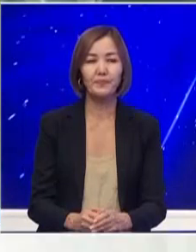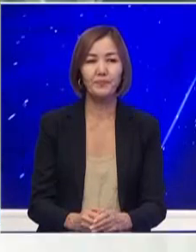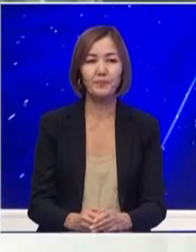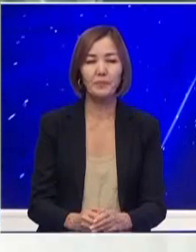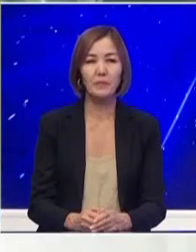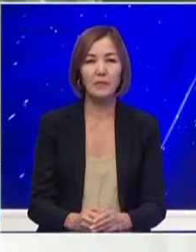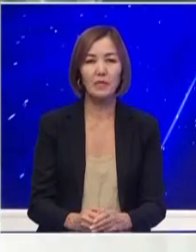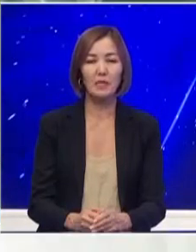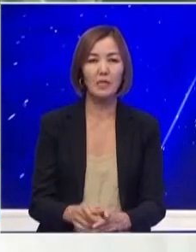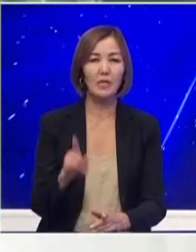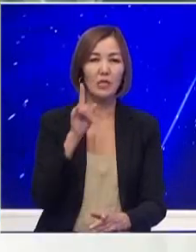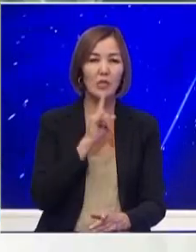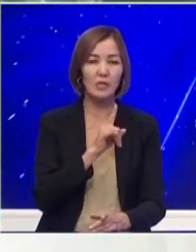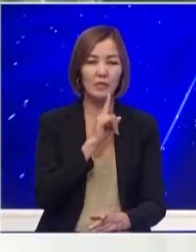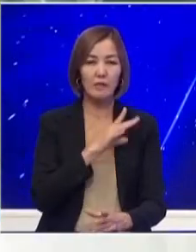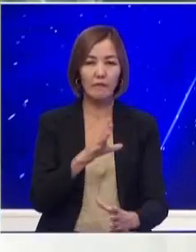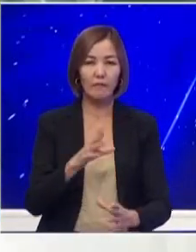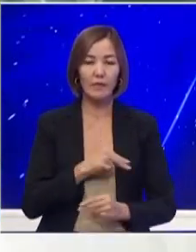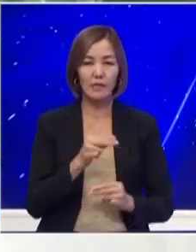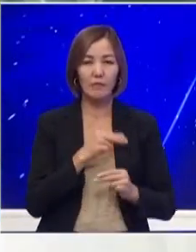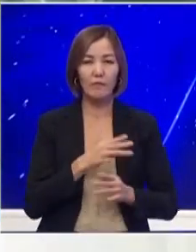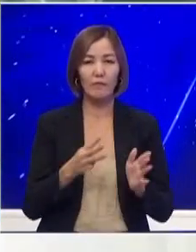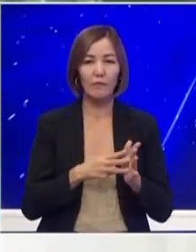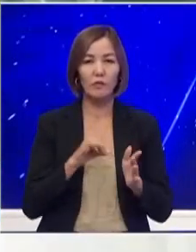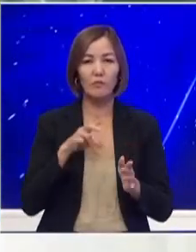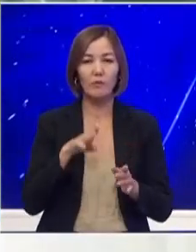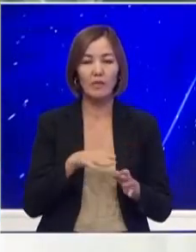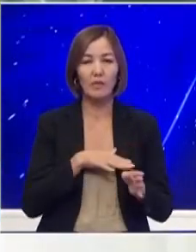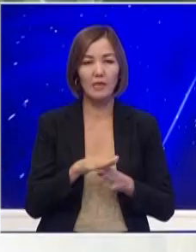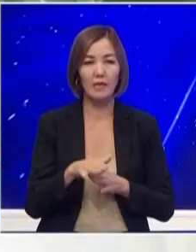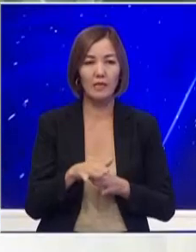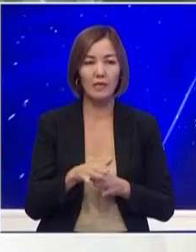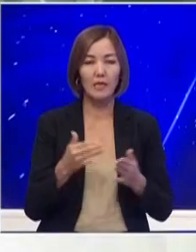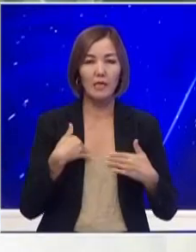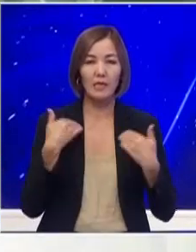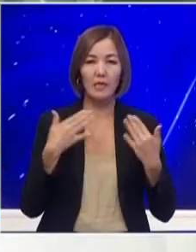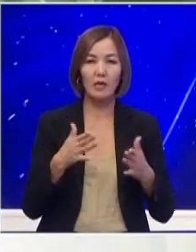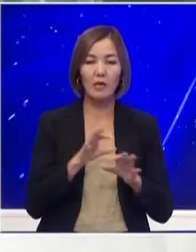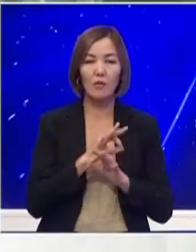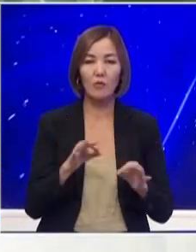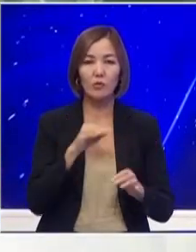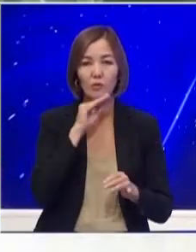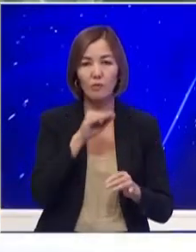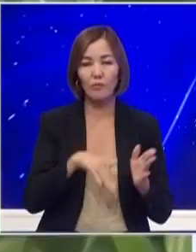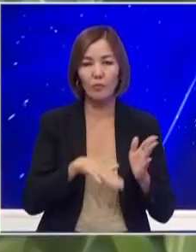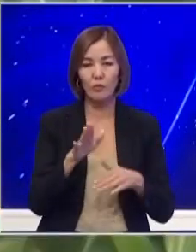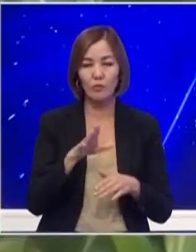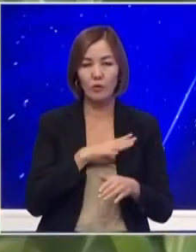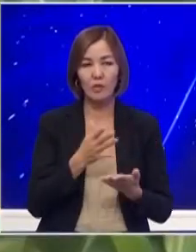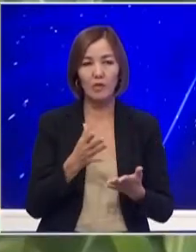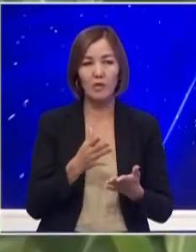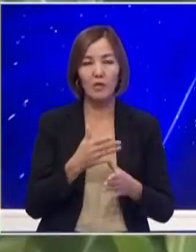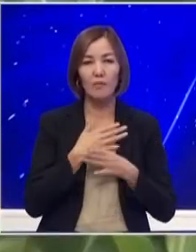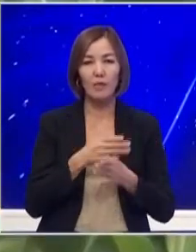С Дилярой мы работаем бок о бок на протяжении 8 лет. За это время она зарекомендовала себя как очень квалифицированный специалист. Ведь только